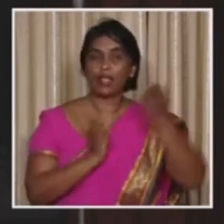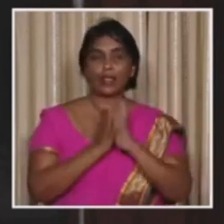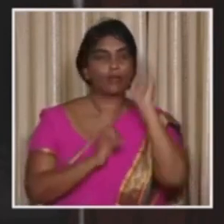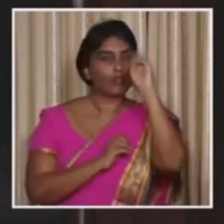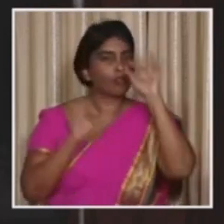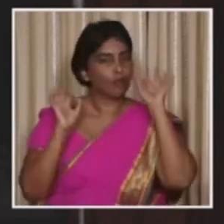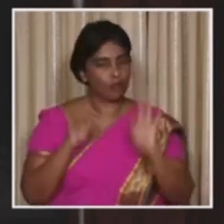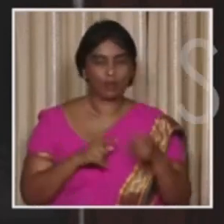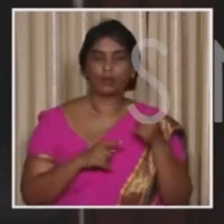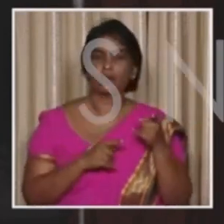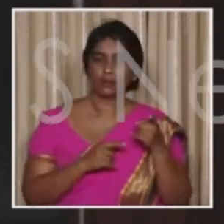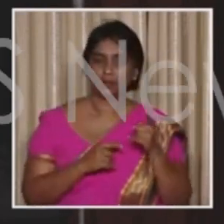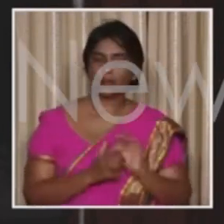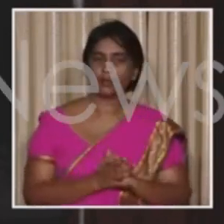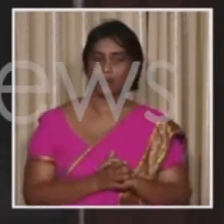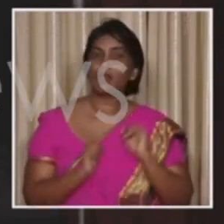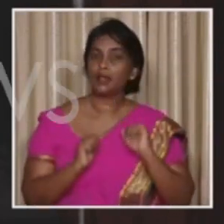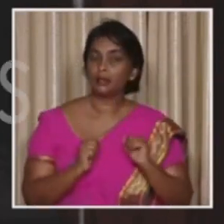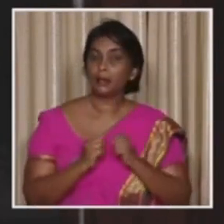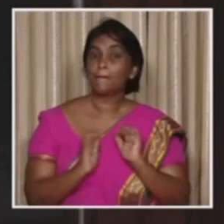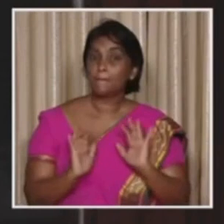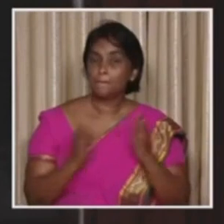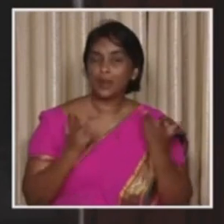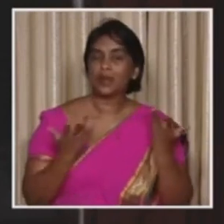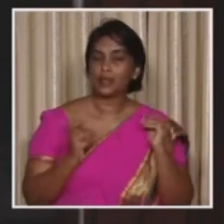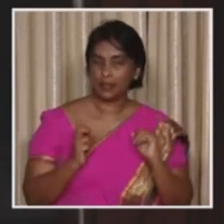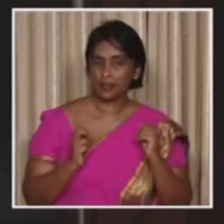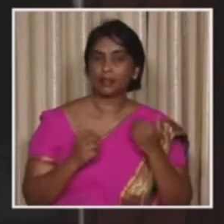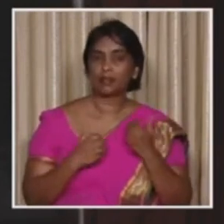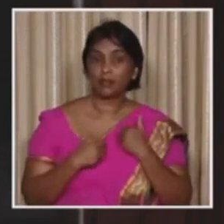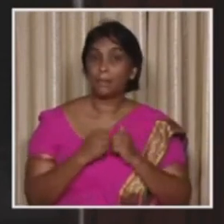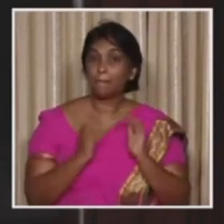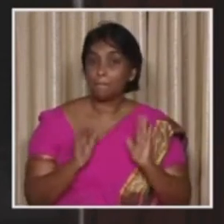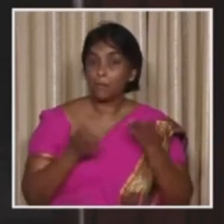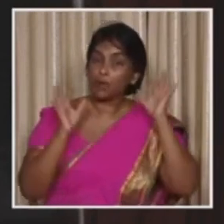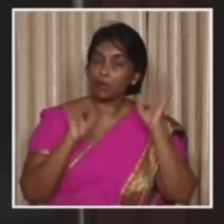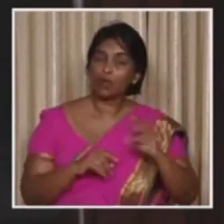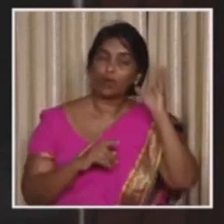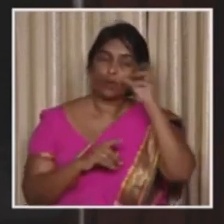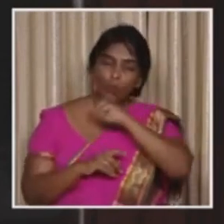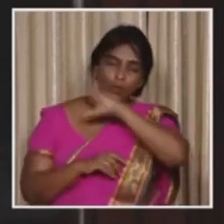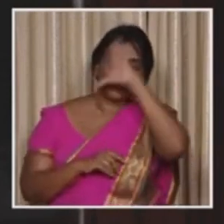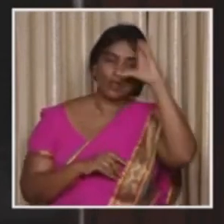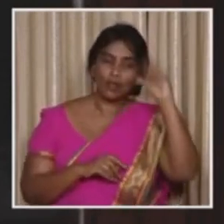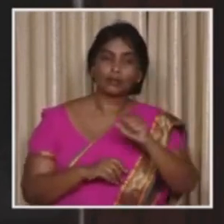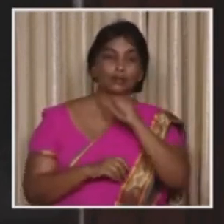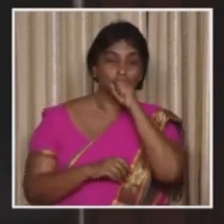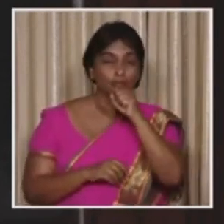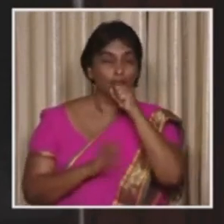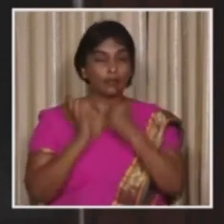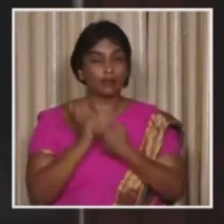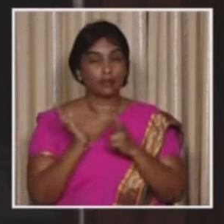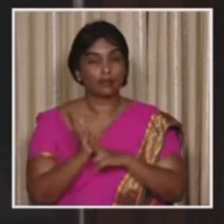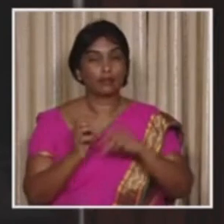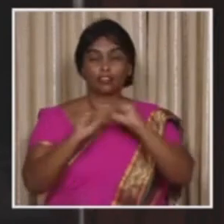දෙන්න ඕනේ නැහැ. ඇයි අපි පටන් ගන්නෙ නැත්තේ? අපි පටන් ගන්නෙ නැතුව උදේ ඉඳන් රෑ වෙනකම් මයික් channel වල තියෙන